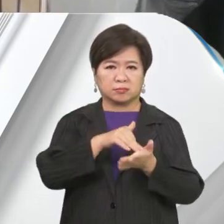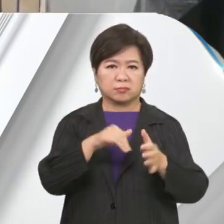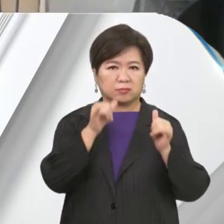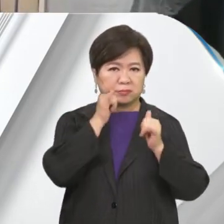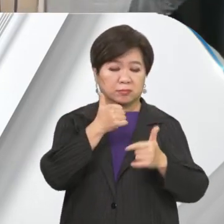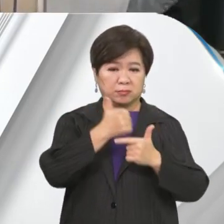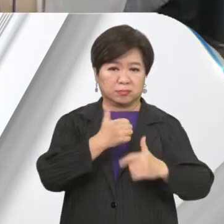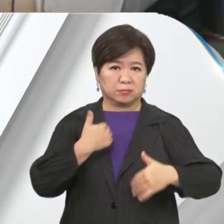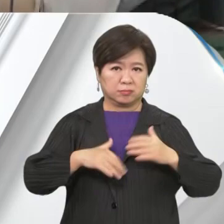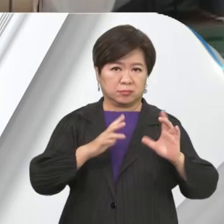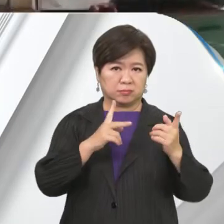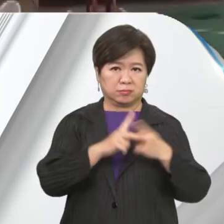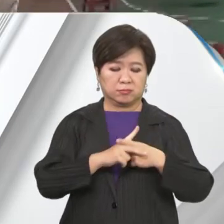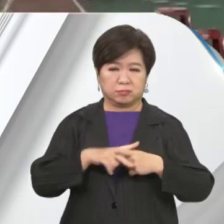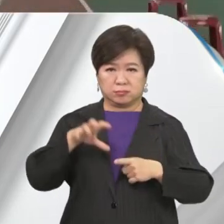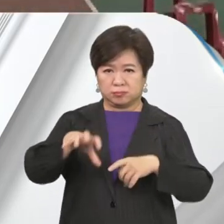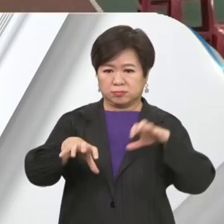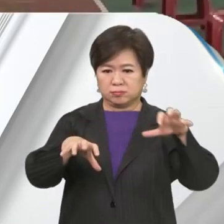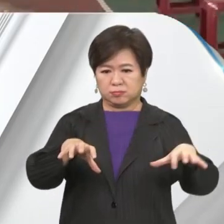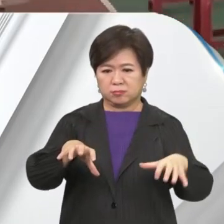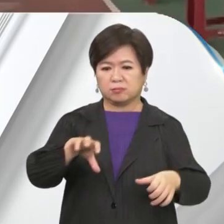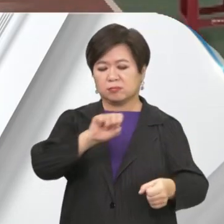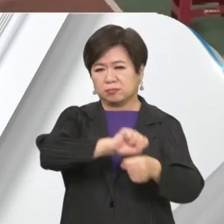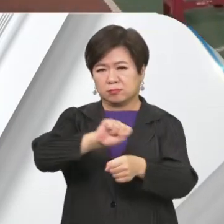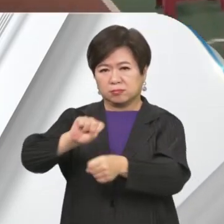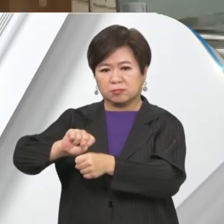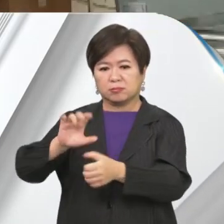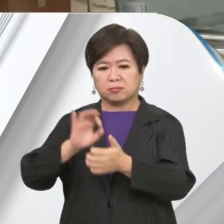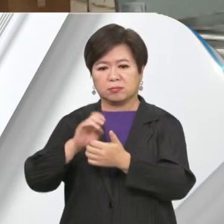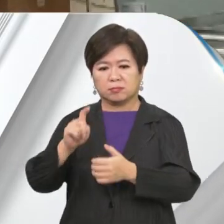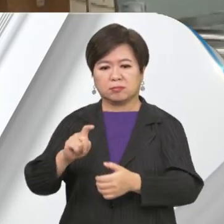行骨手两个三期体检站，帮了天气